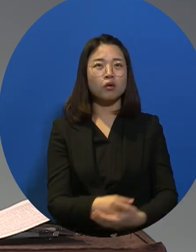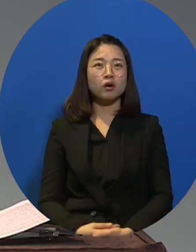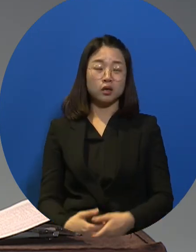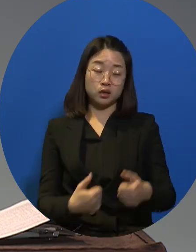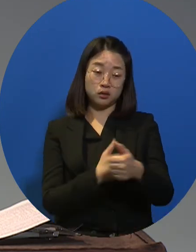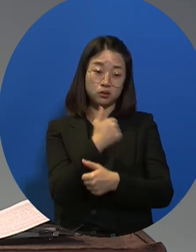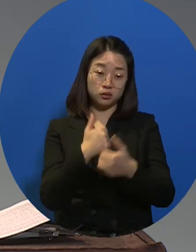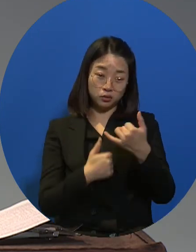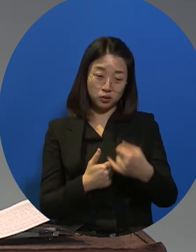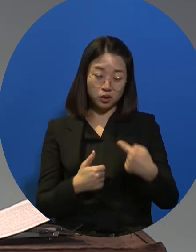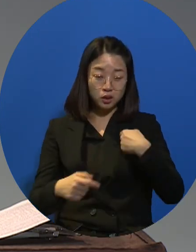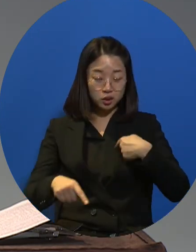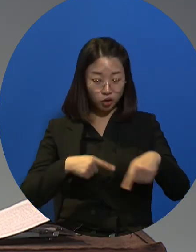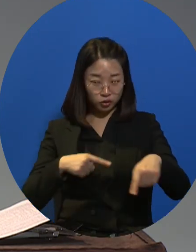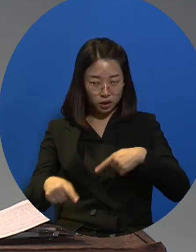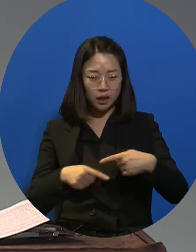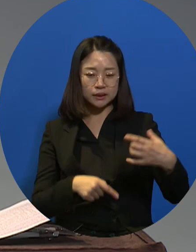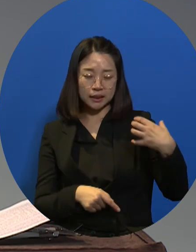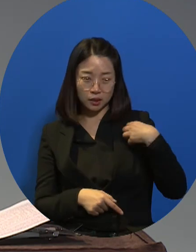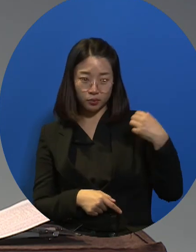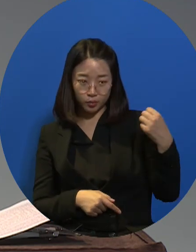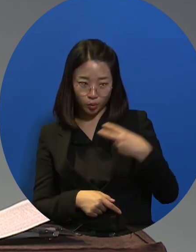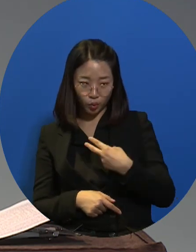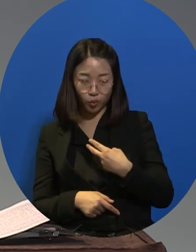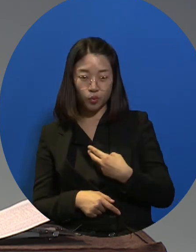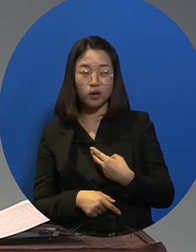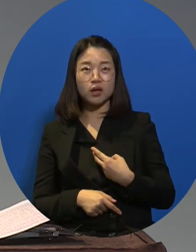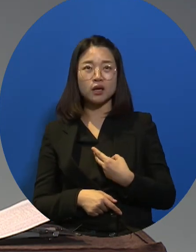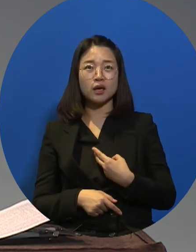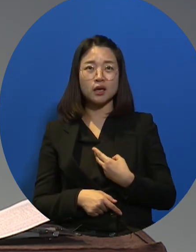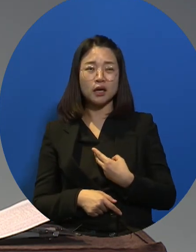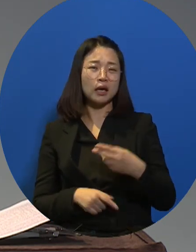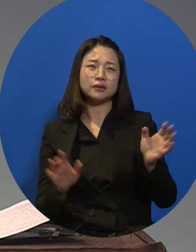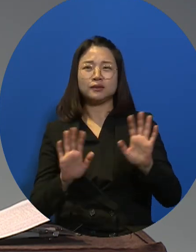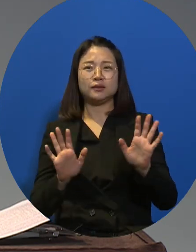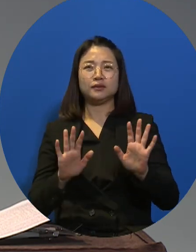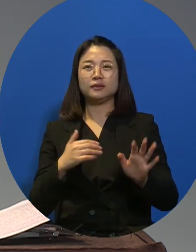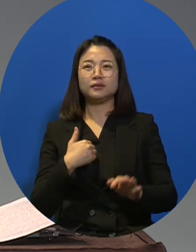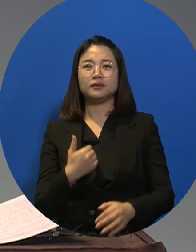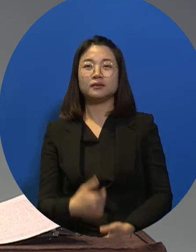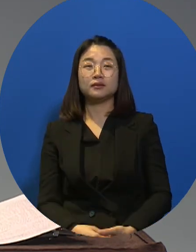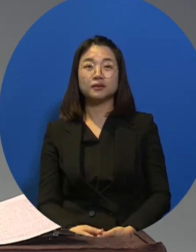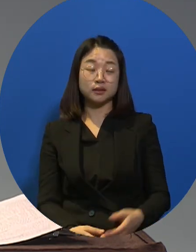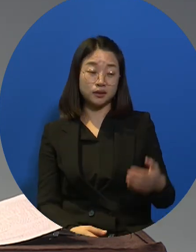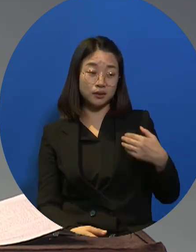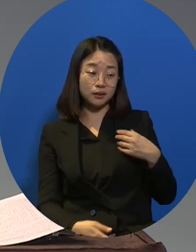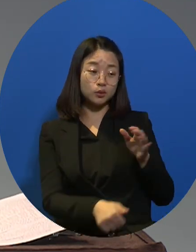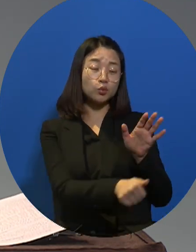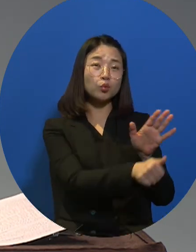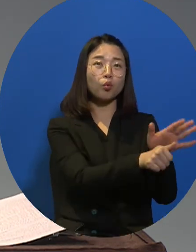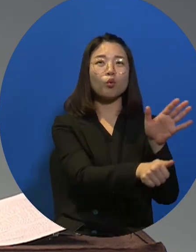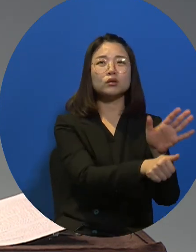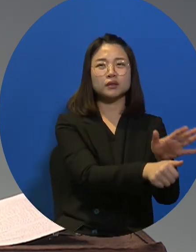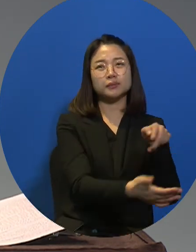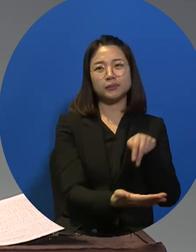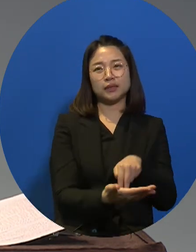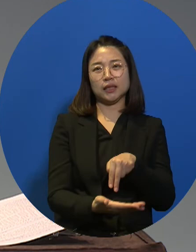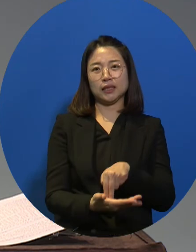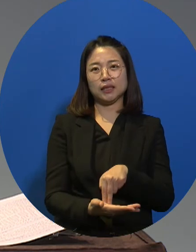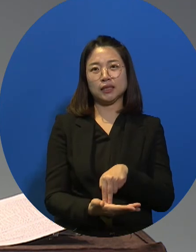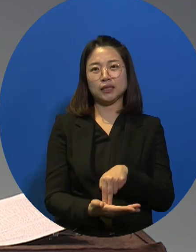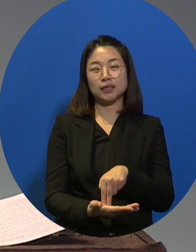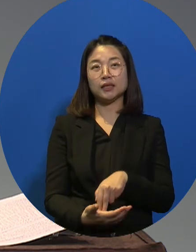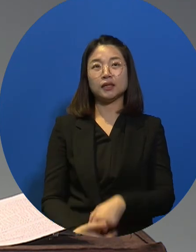인권위는 이제 정책을 만들고 집행을 하는 기구는 아닙니다. 조력하는 이제 기관이